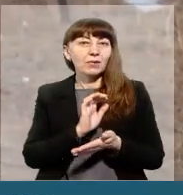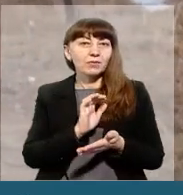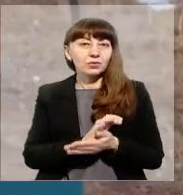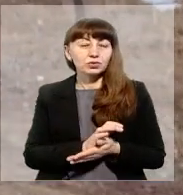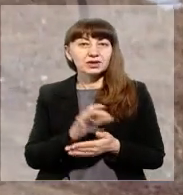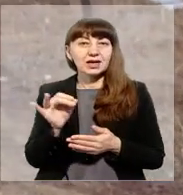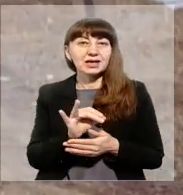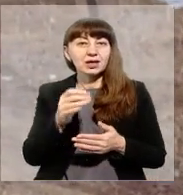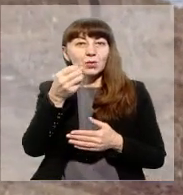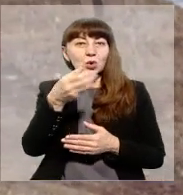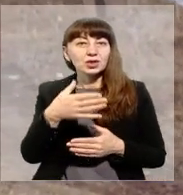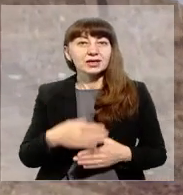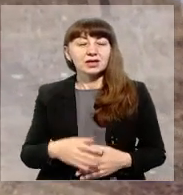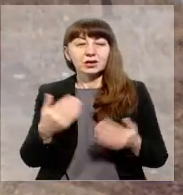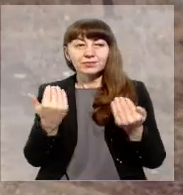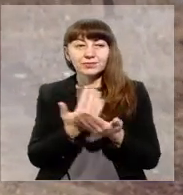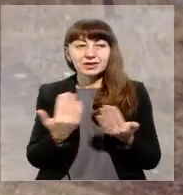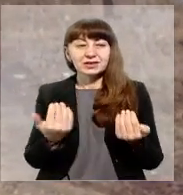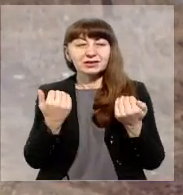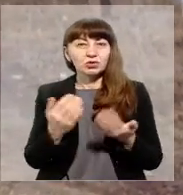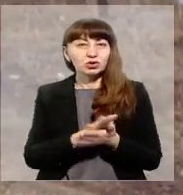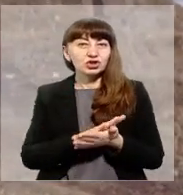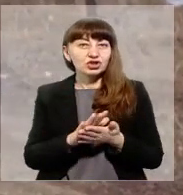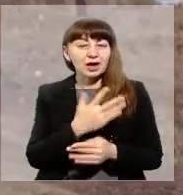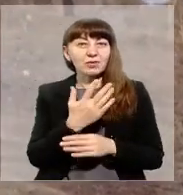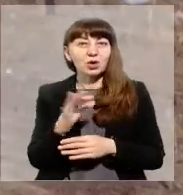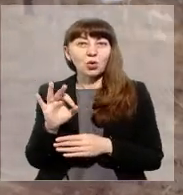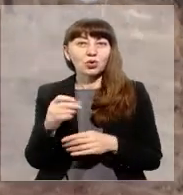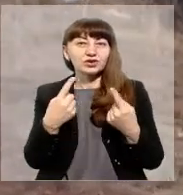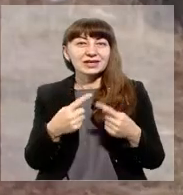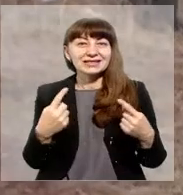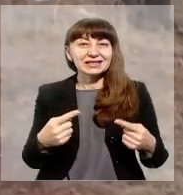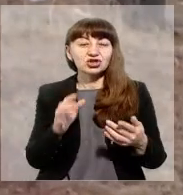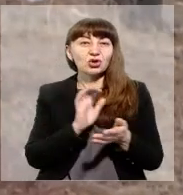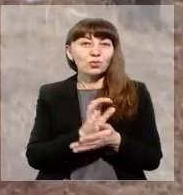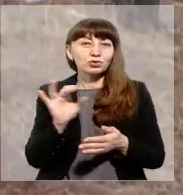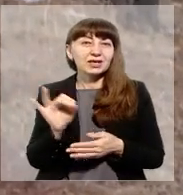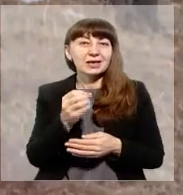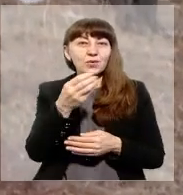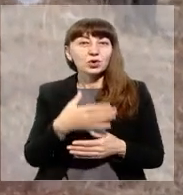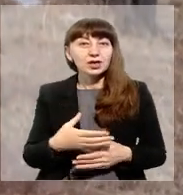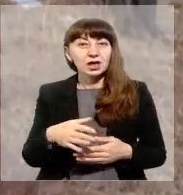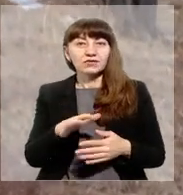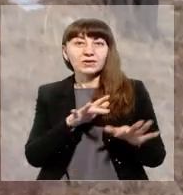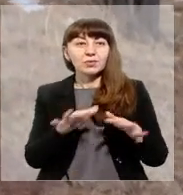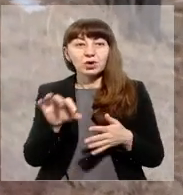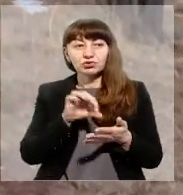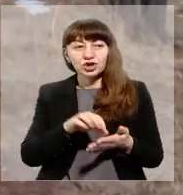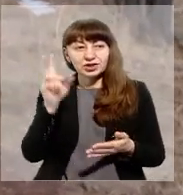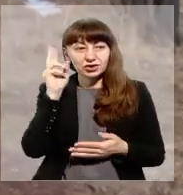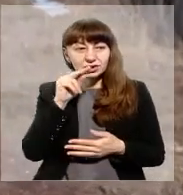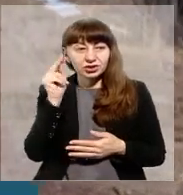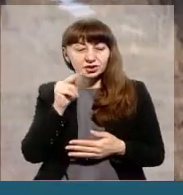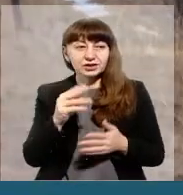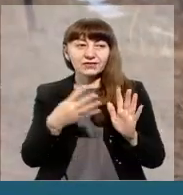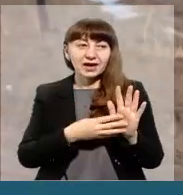Біз бүгін орманымызды әртүрлі қоқыстардан, бөтелкелерден тазартып жатырмыз. Іс-шараға 9, 10, 11 сынып оқушылар болып жиналдық.